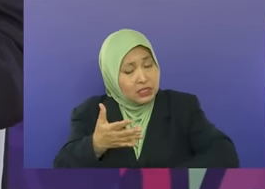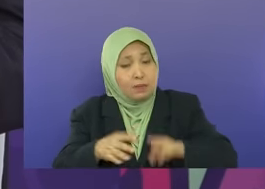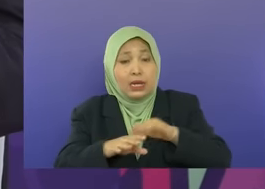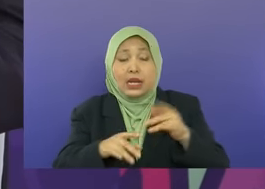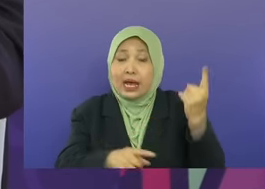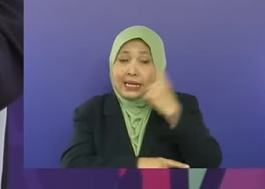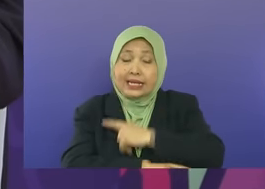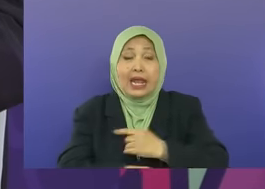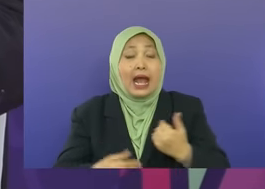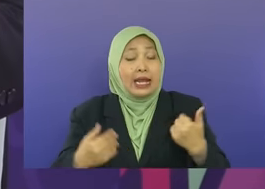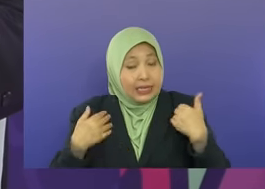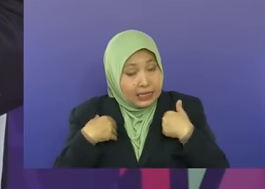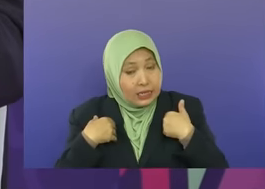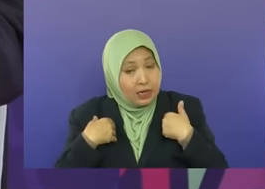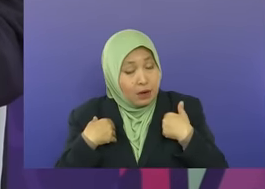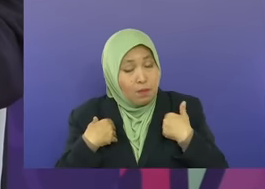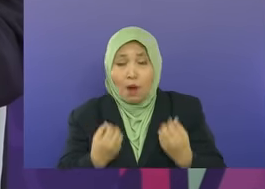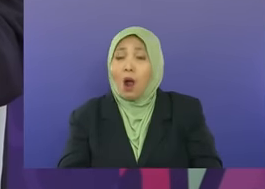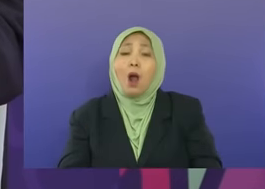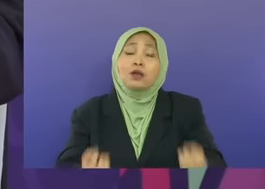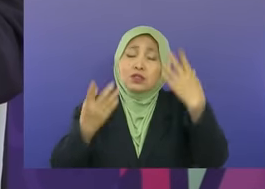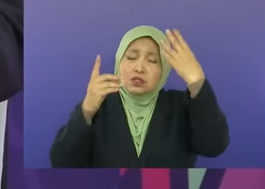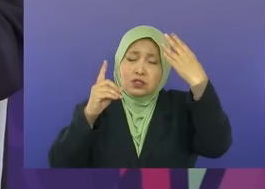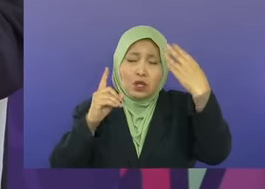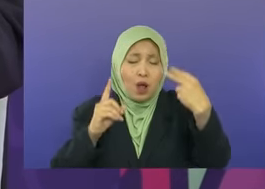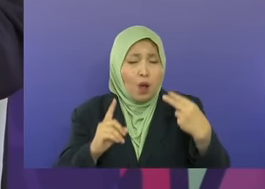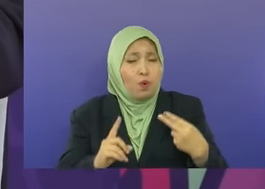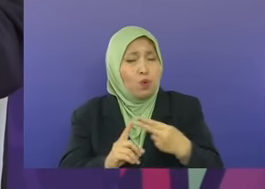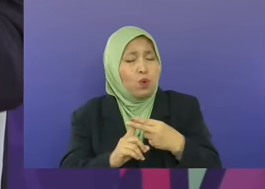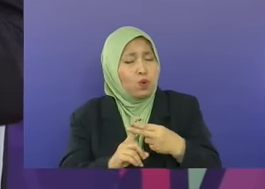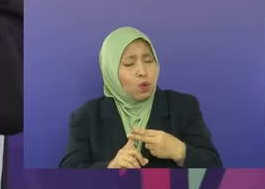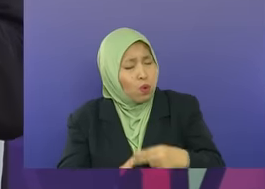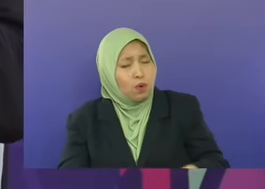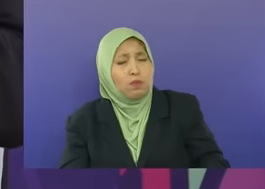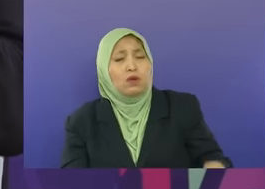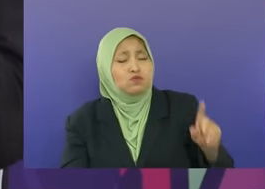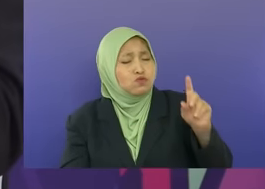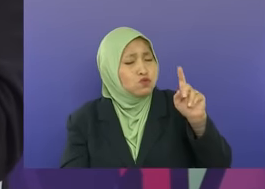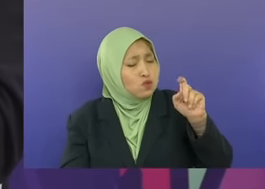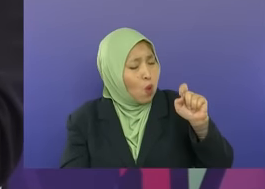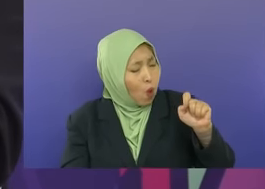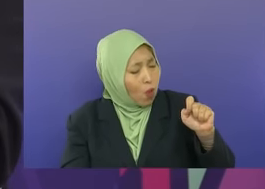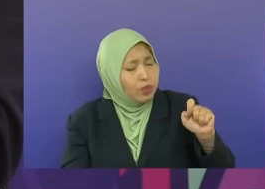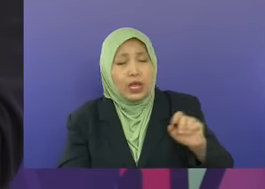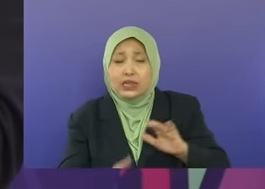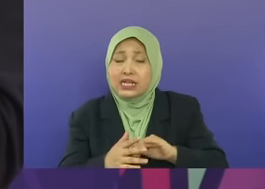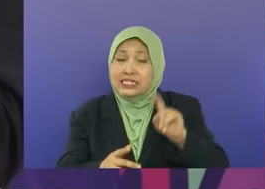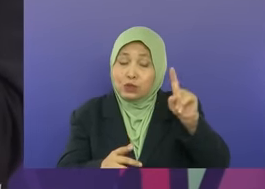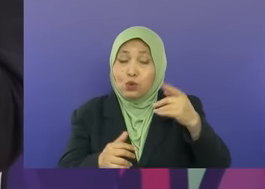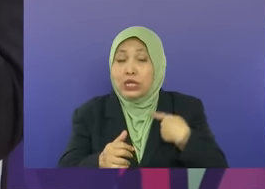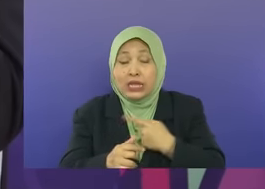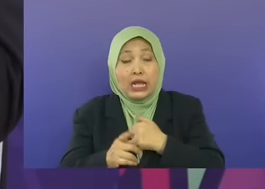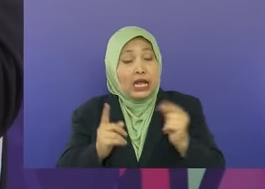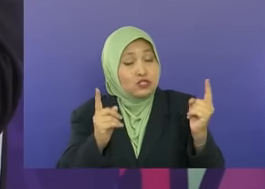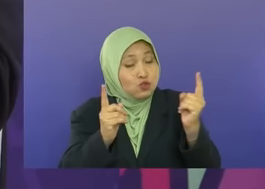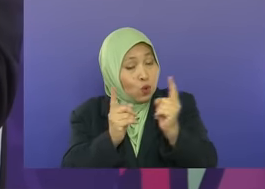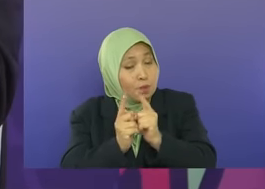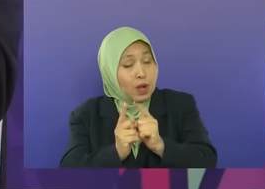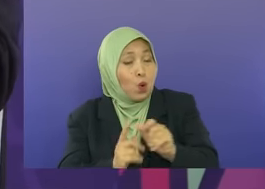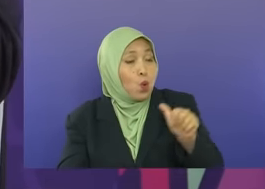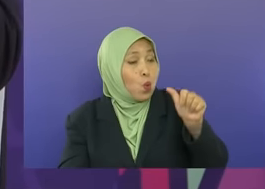ada banyak huruf r robbikum azim satu kita jumpa